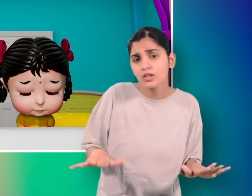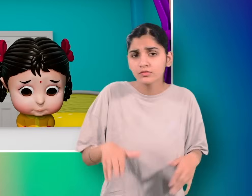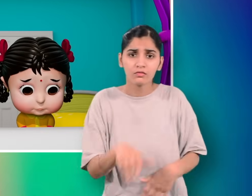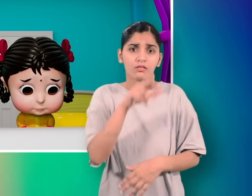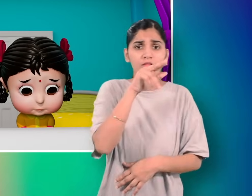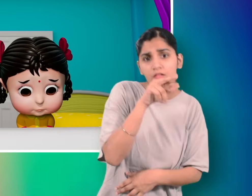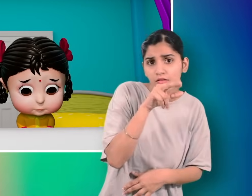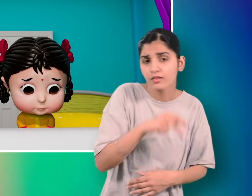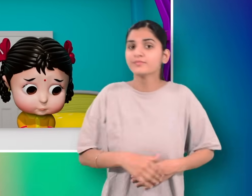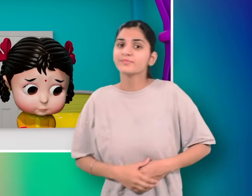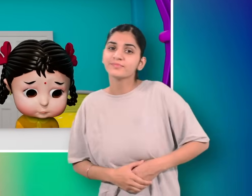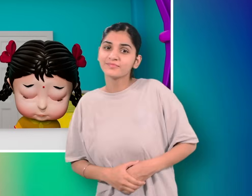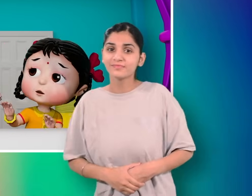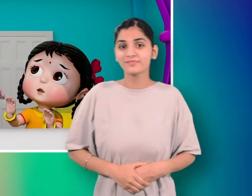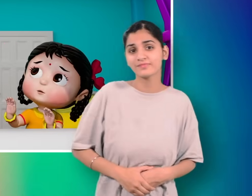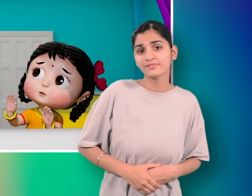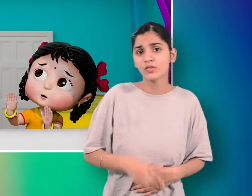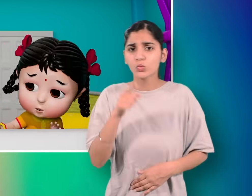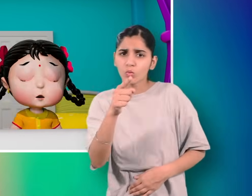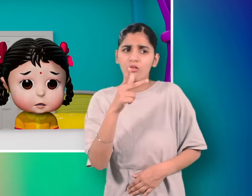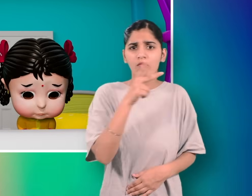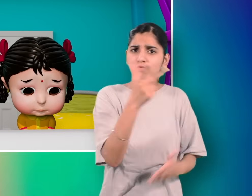तुम जो बोलो नकल तुम्हारी,